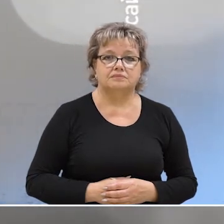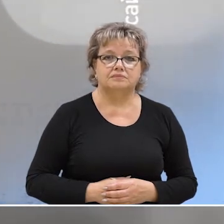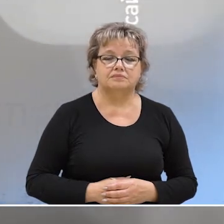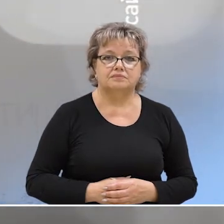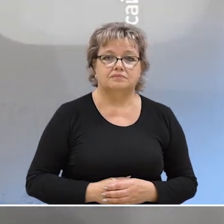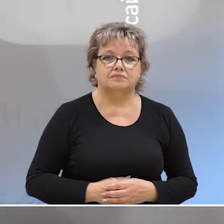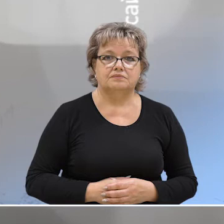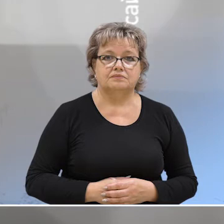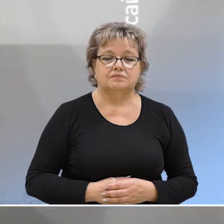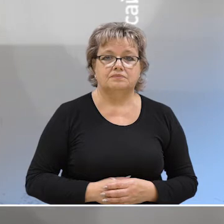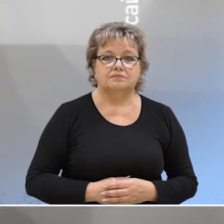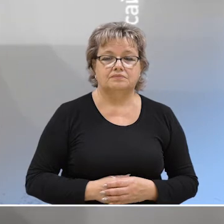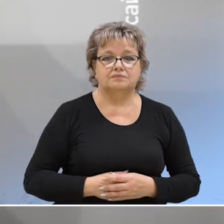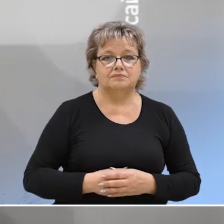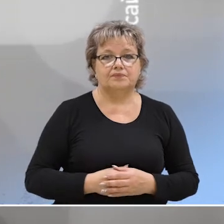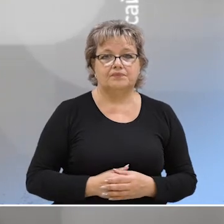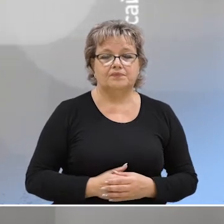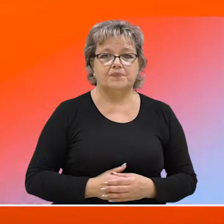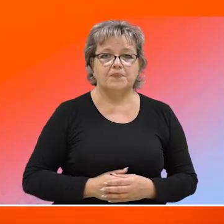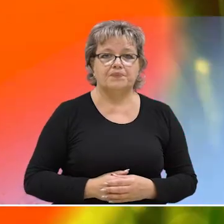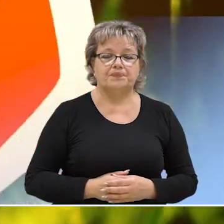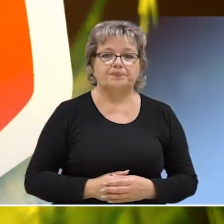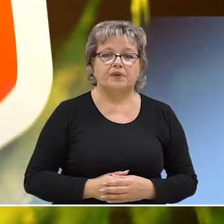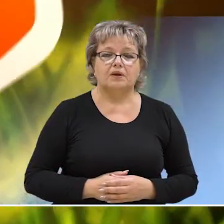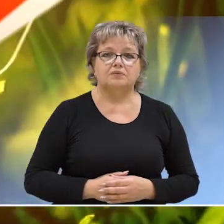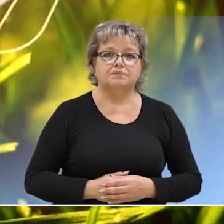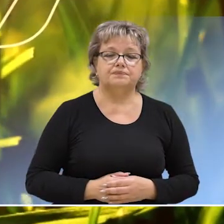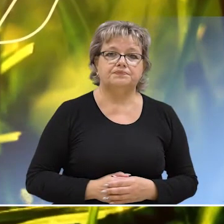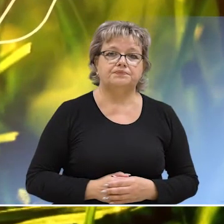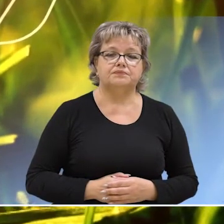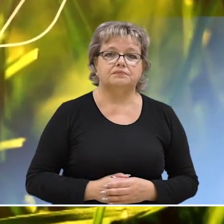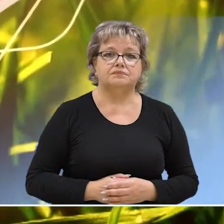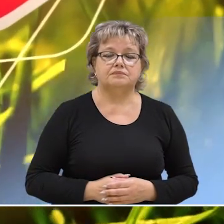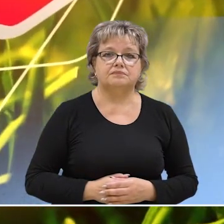подавайте немедленно. Приятного аппетита!